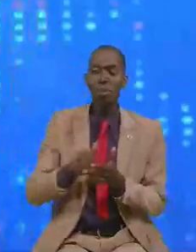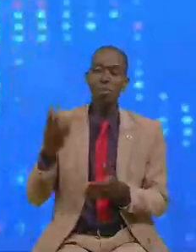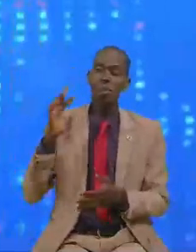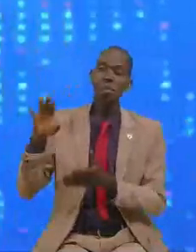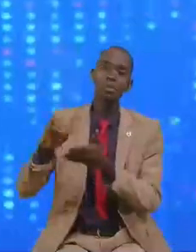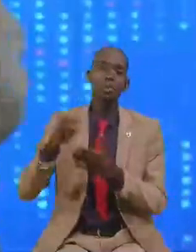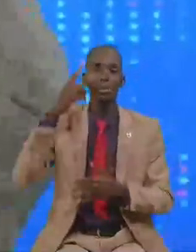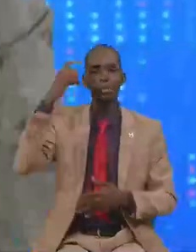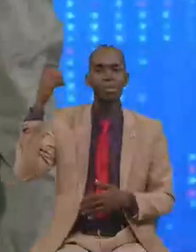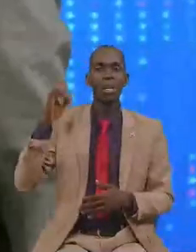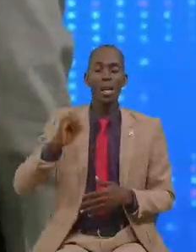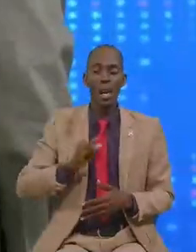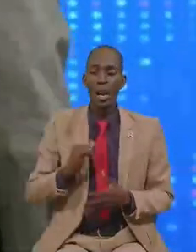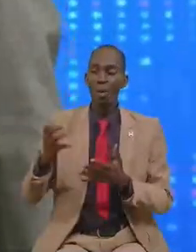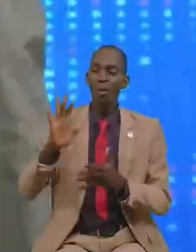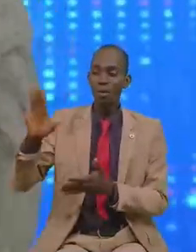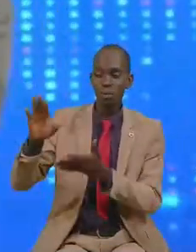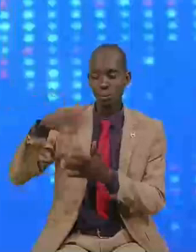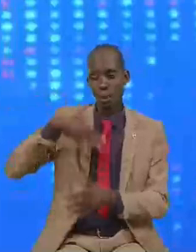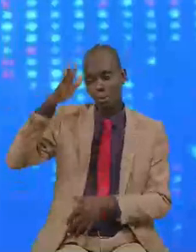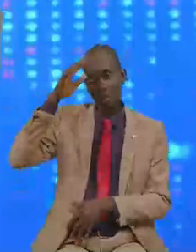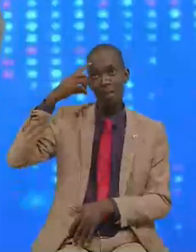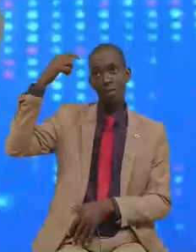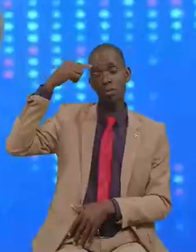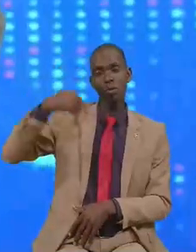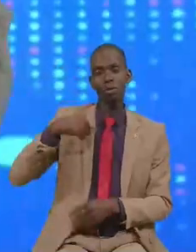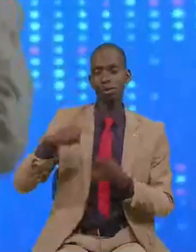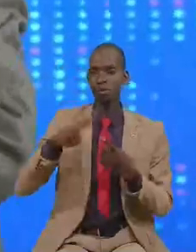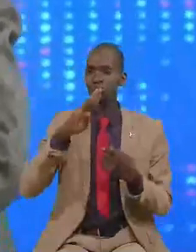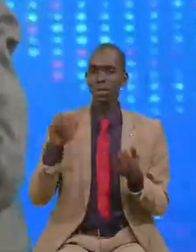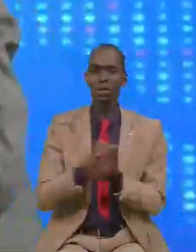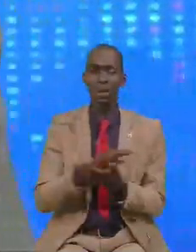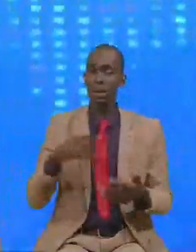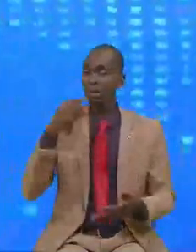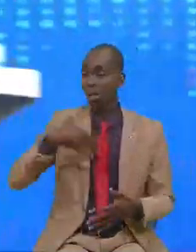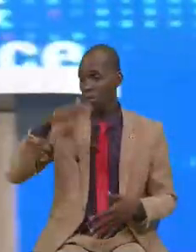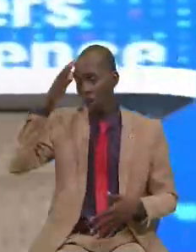voulais que son rêve soit détruit. J'ai dit, plus d'école.